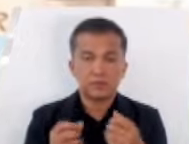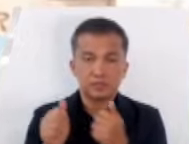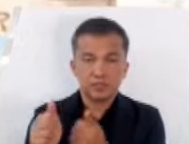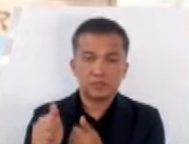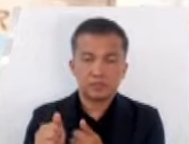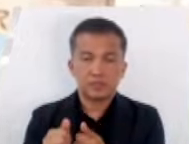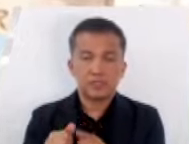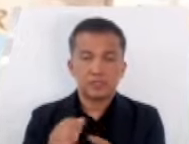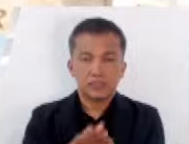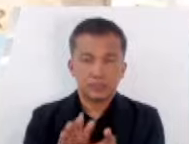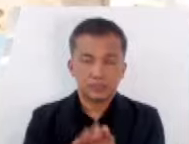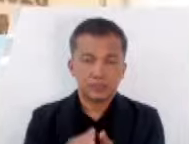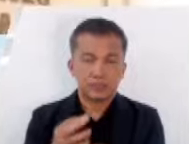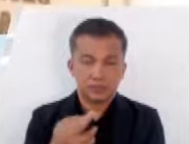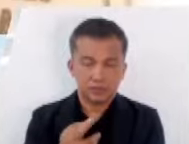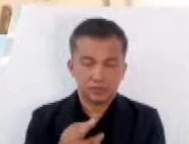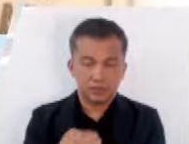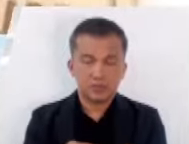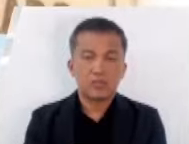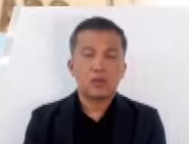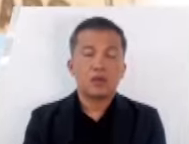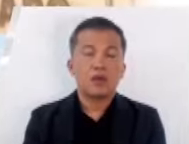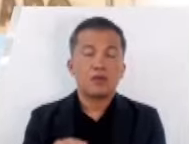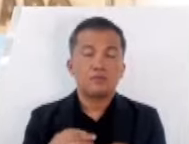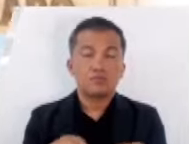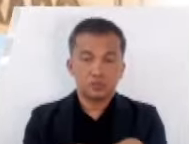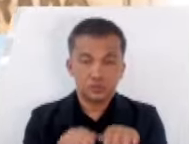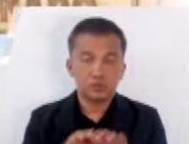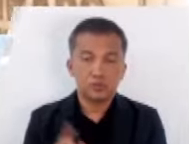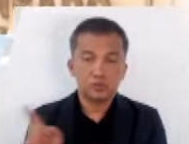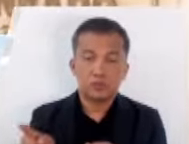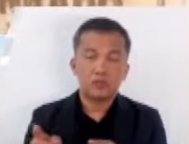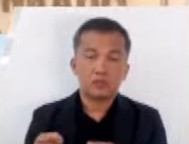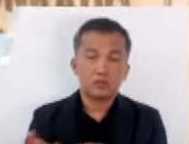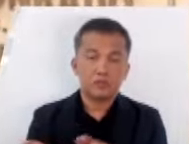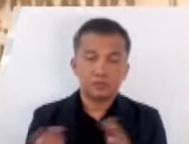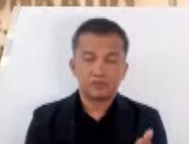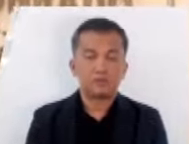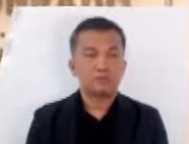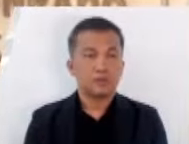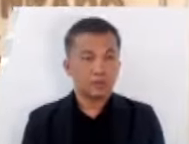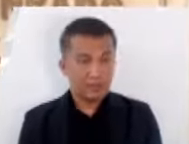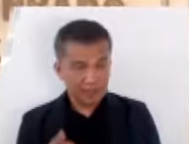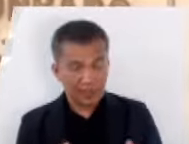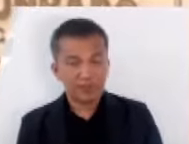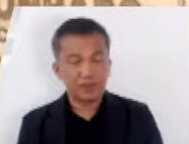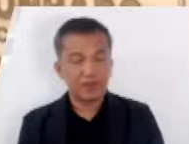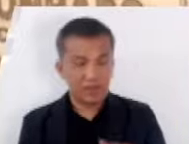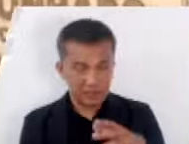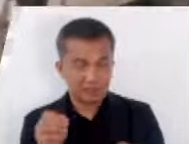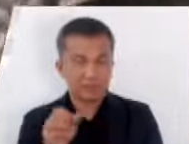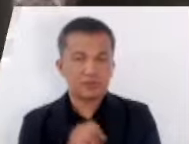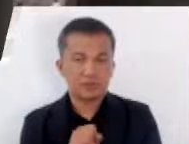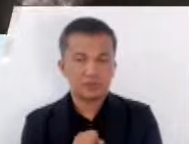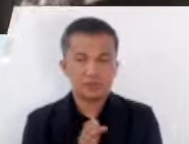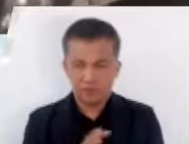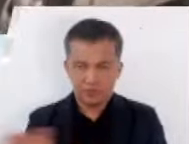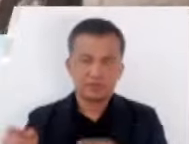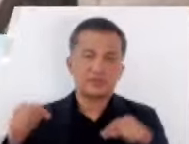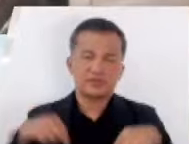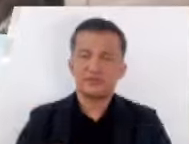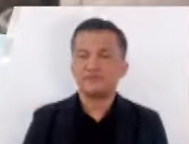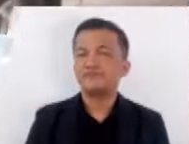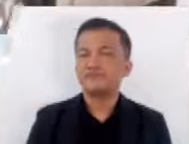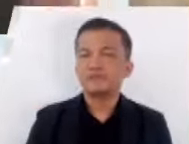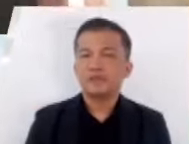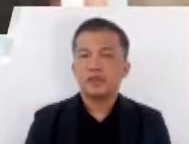ang puntod ng kanilang mga yumao. Ngayon ako na bakante sa trabaho. Kalalabas ko lang sa duty, dumiretso na ako rito. Huling araw na